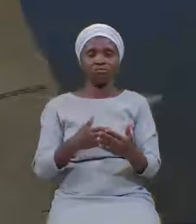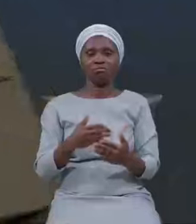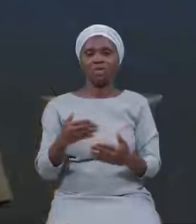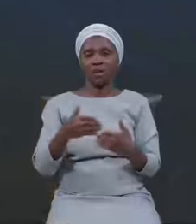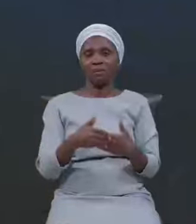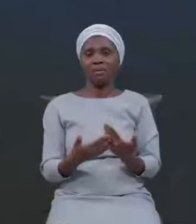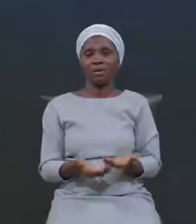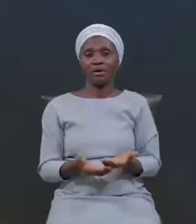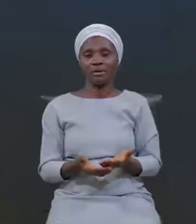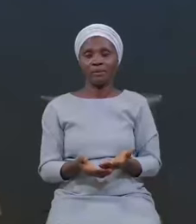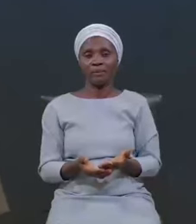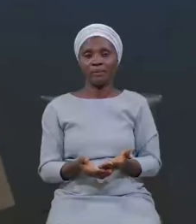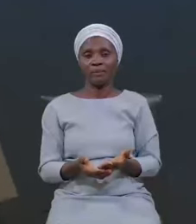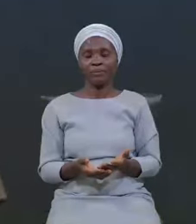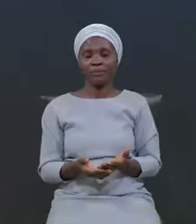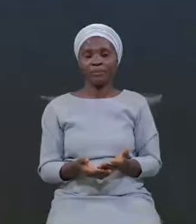Partout où vous êtes.